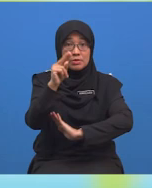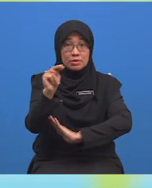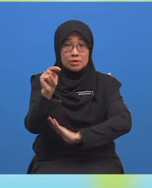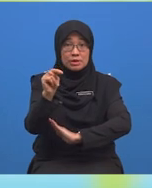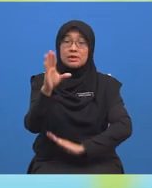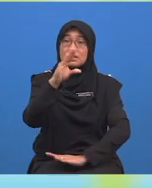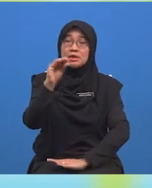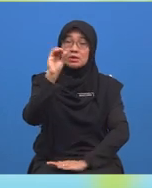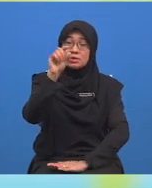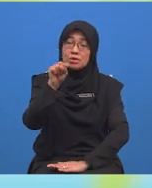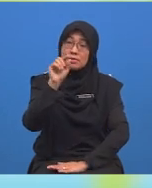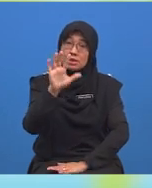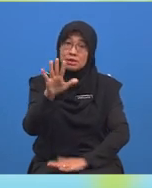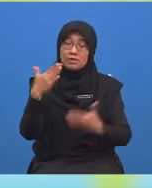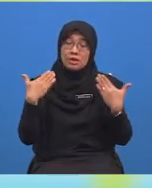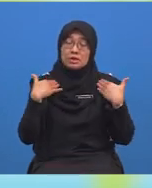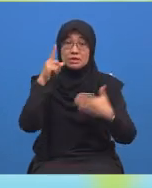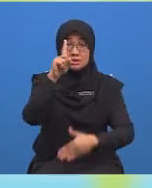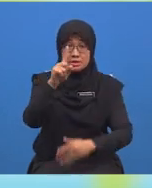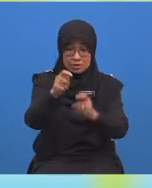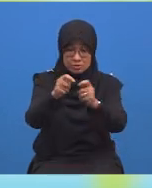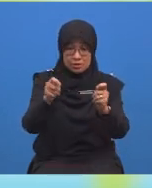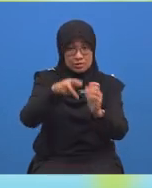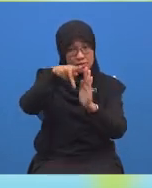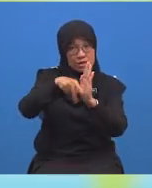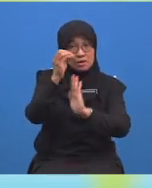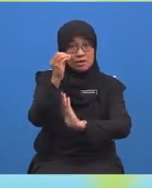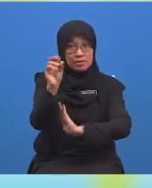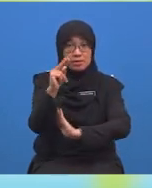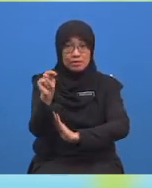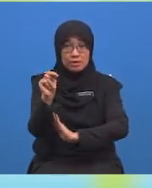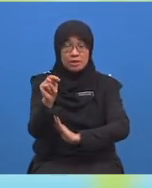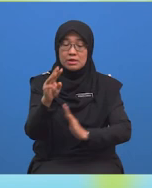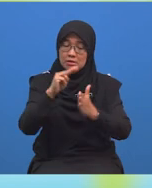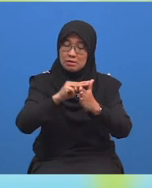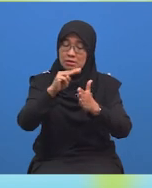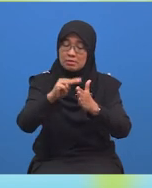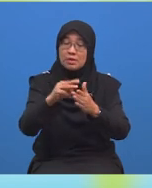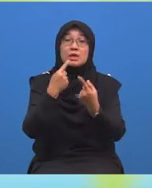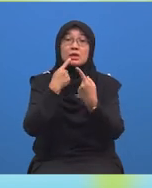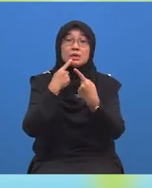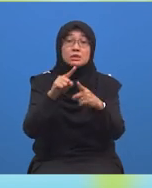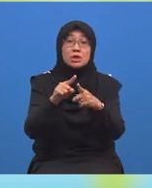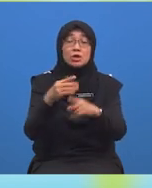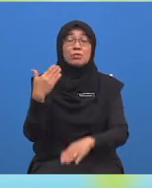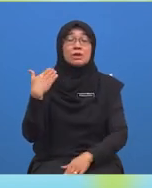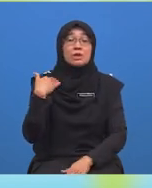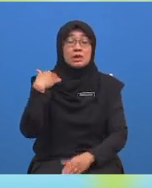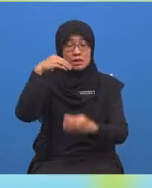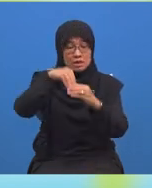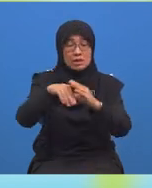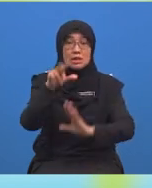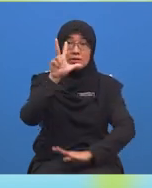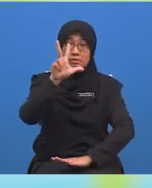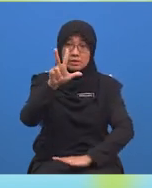dan sifar perpuluhan 5 ada satu tempat perpuluhan. maka jawapan akhir adalah